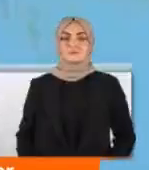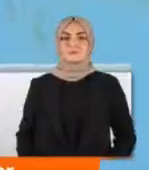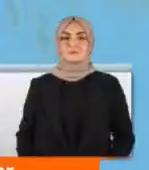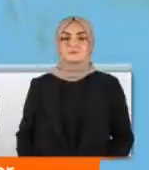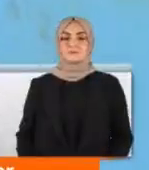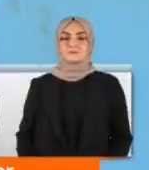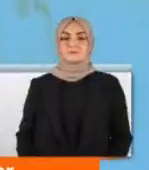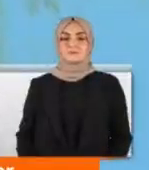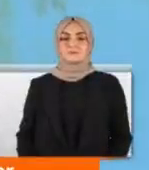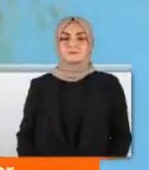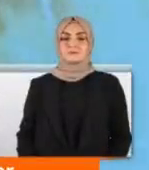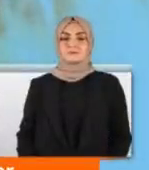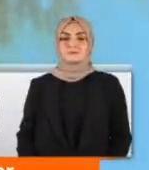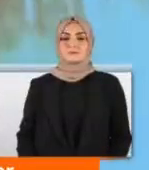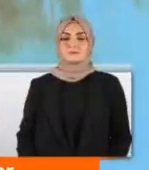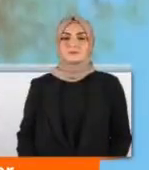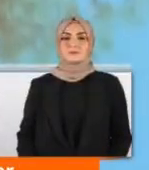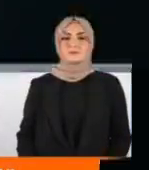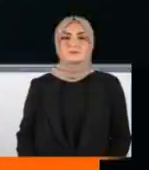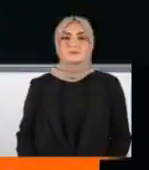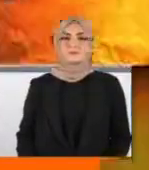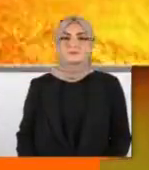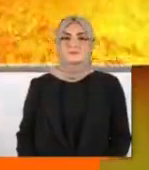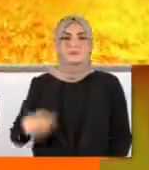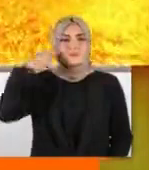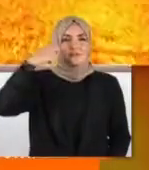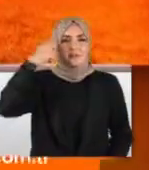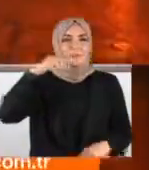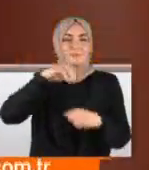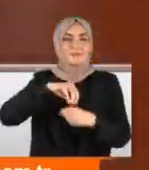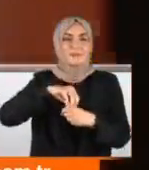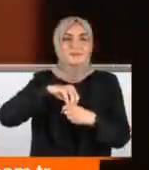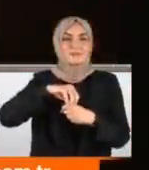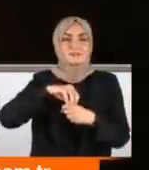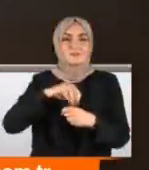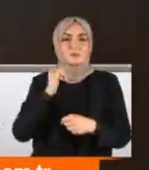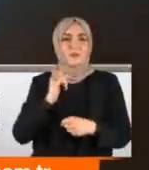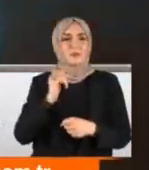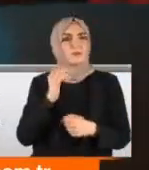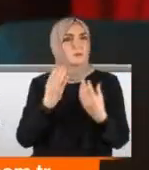Kaç. İlk kıvılcımın şurada omzuma düştüğünü görüyorsunuz. Klip çekimi kabusa döndü.